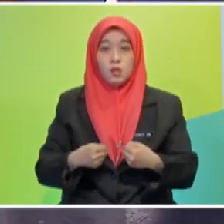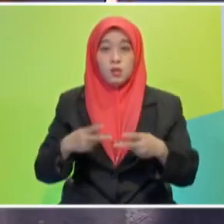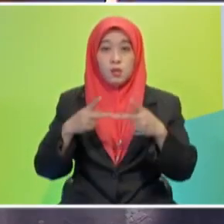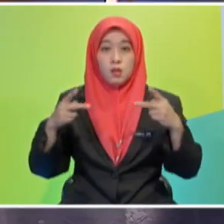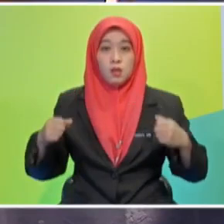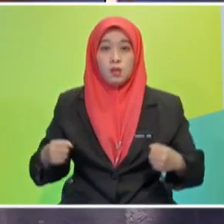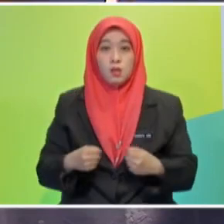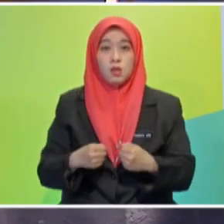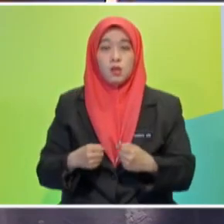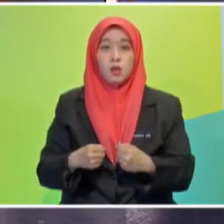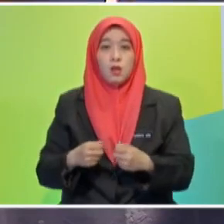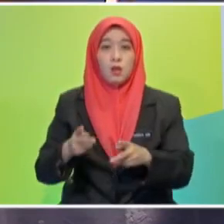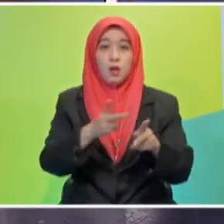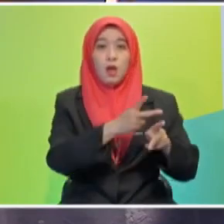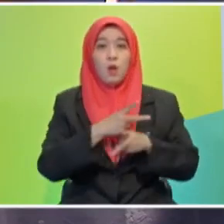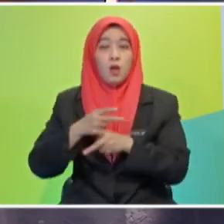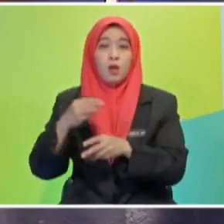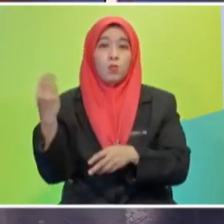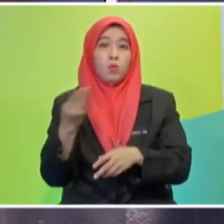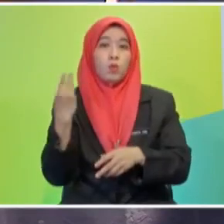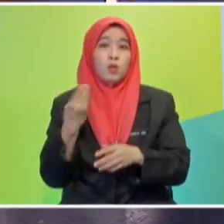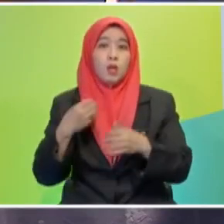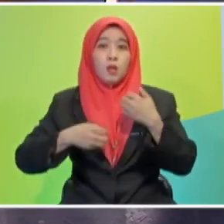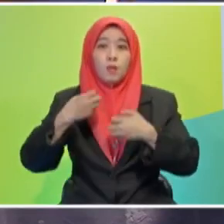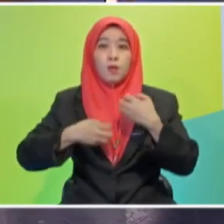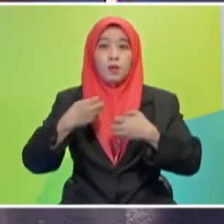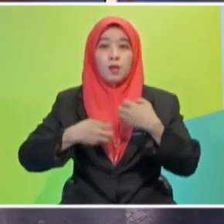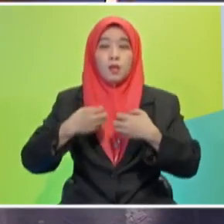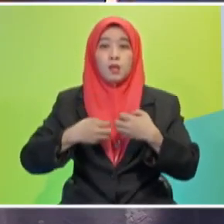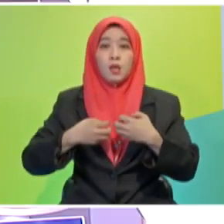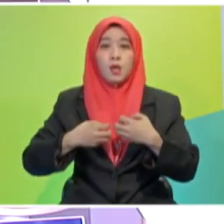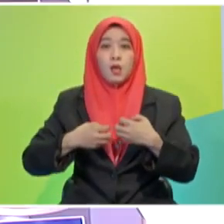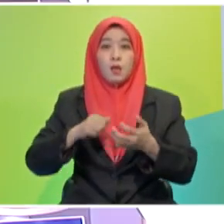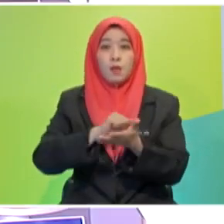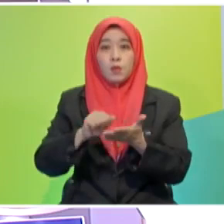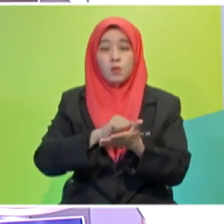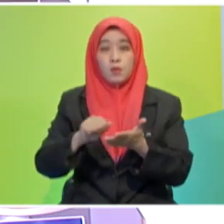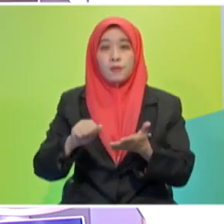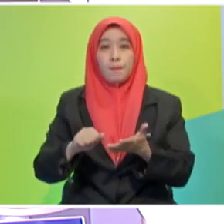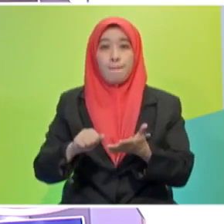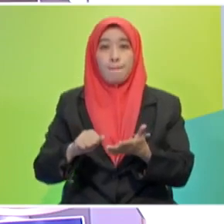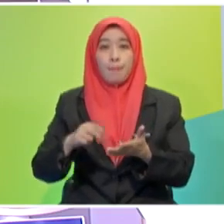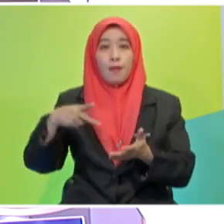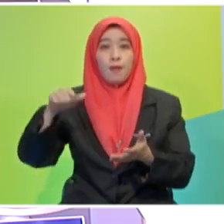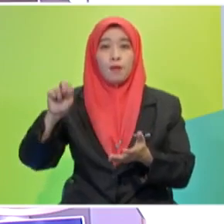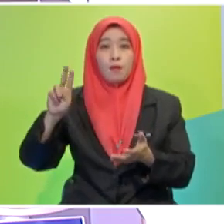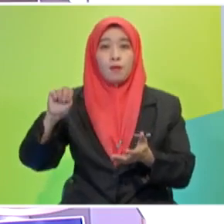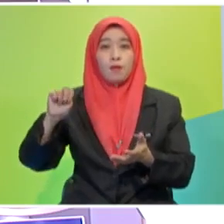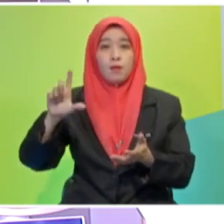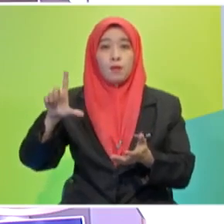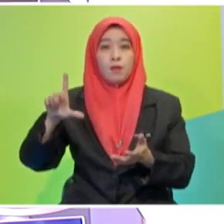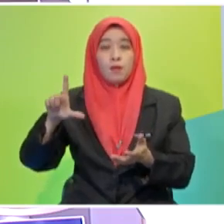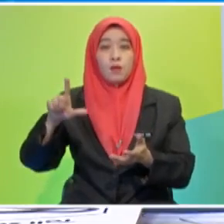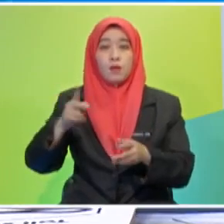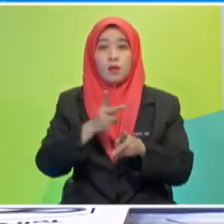kelajuan putaran ram mesin basuh. Betul. Jadi panel kawalan ni ialah fungsinya memang